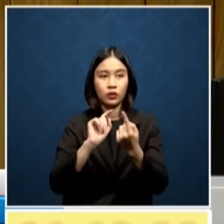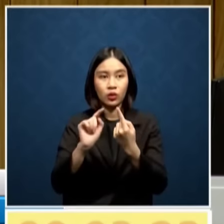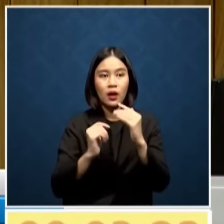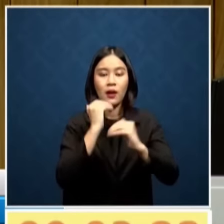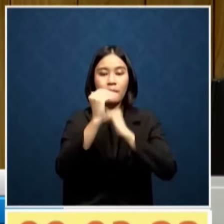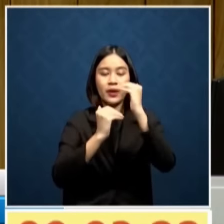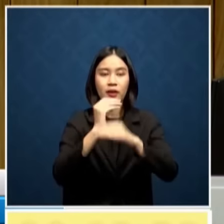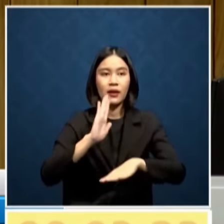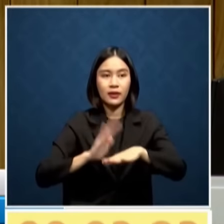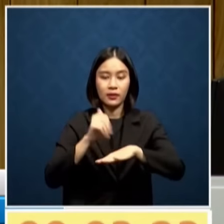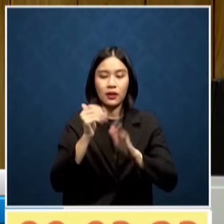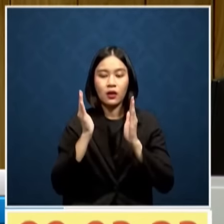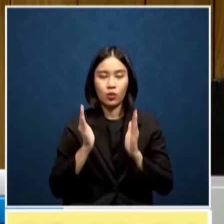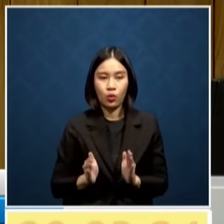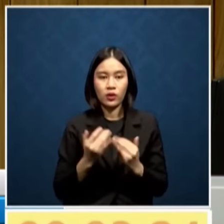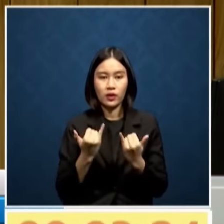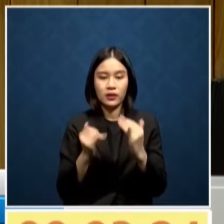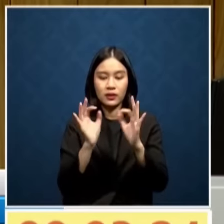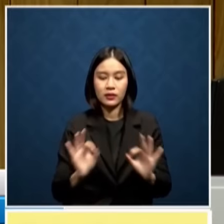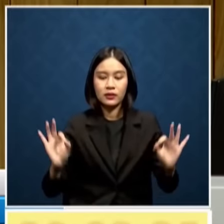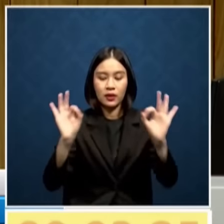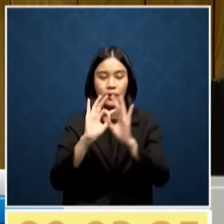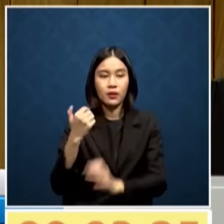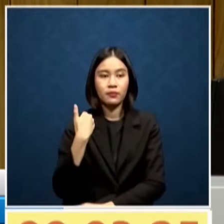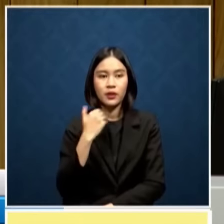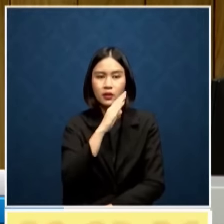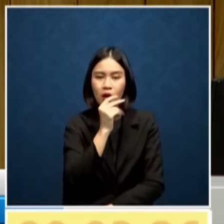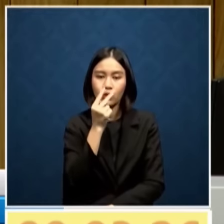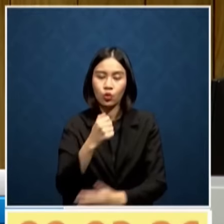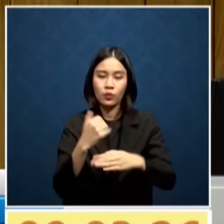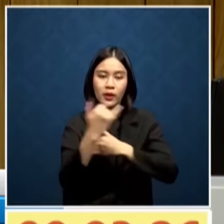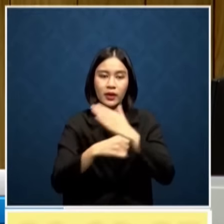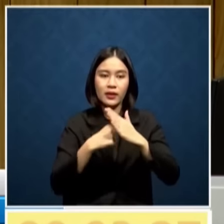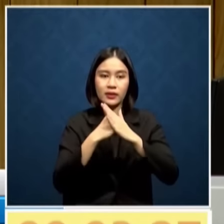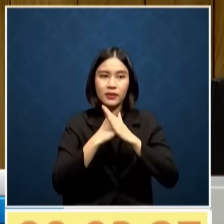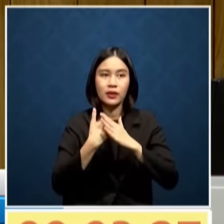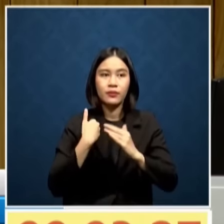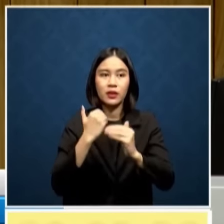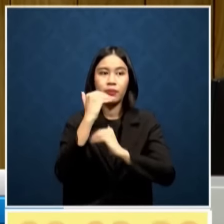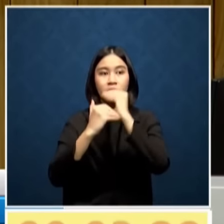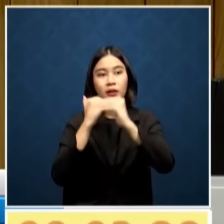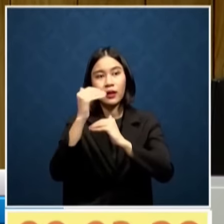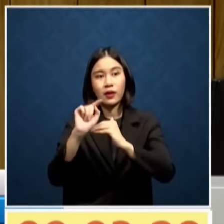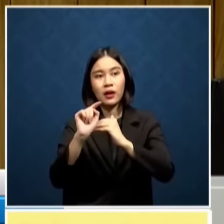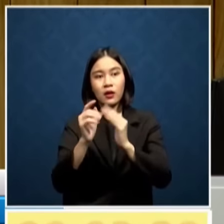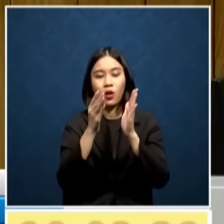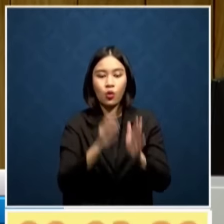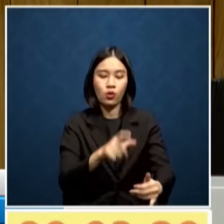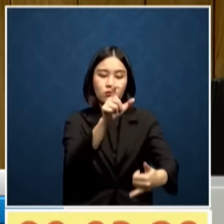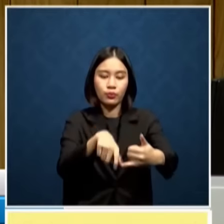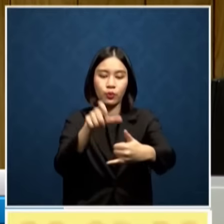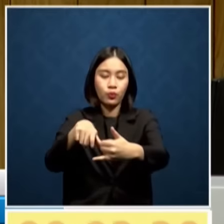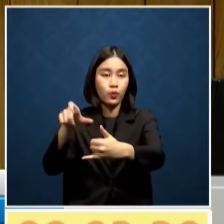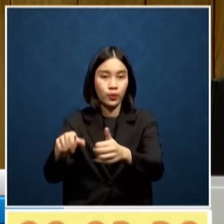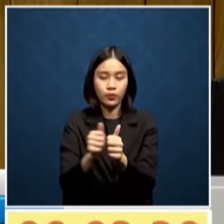พัฒนาทักษะมนุษย์เรื่องนี้สำคัญมากนะครับถ้าเราดูจีนเนี่ยจีนมีการพัฒนาบุคคลม